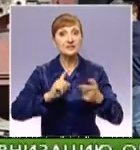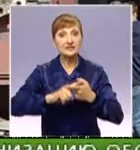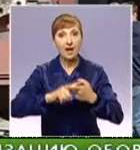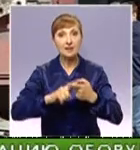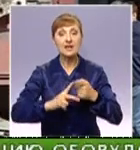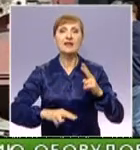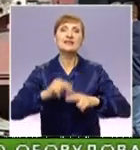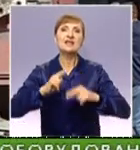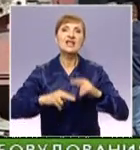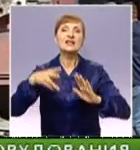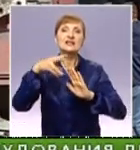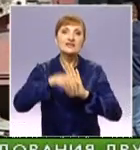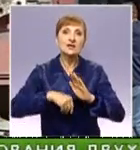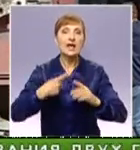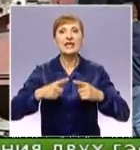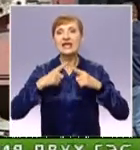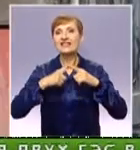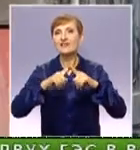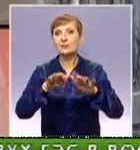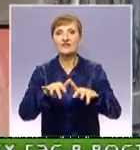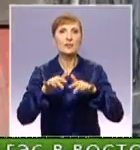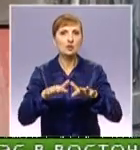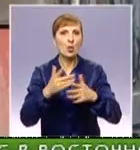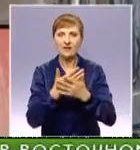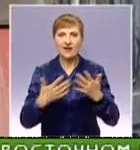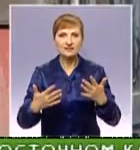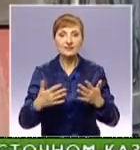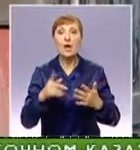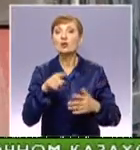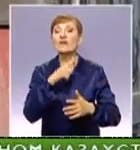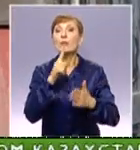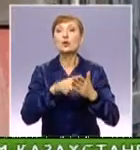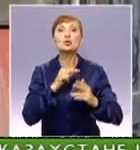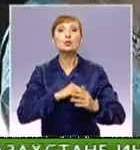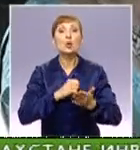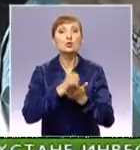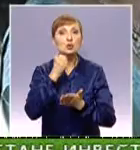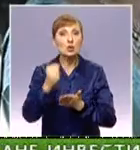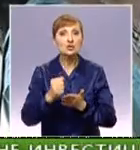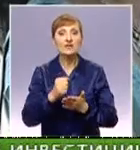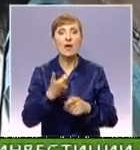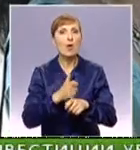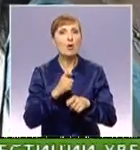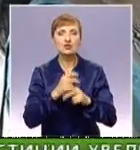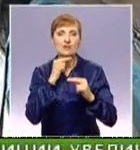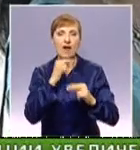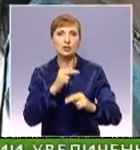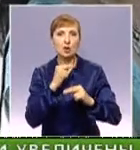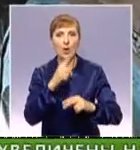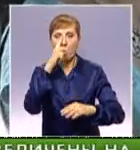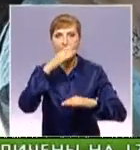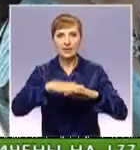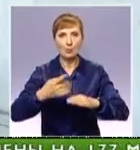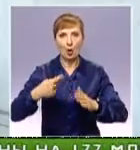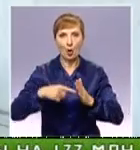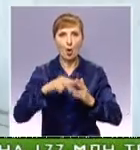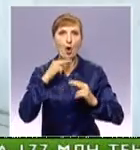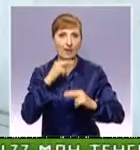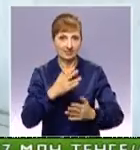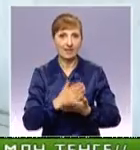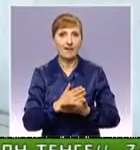основном строительные сферы и информационные технологии. Причем вопрос трудоустройства молодежи стоит на особом контроле акима города.